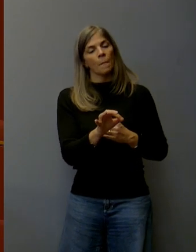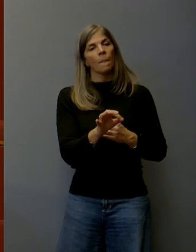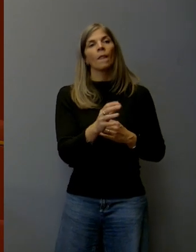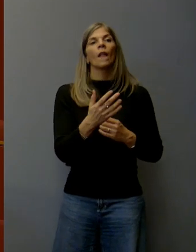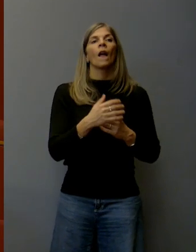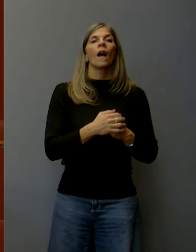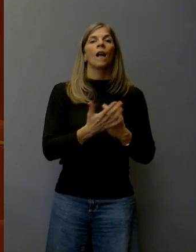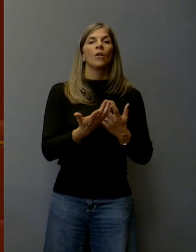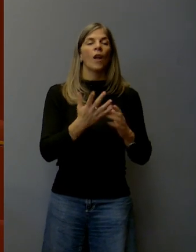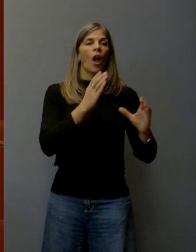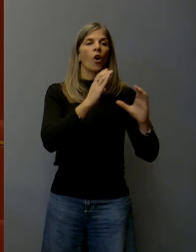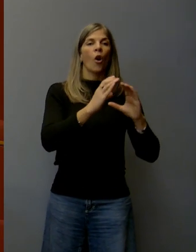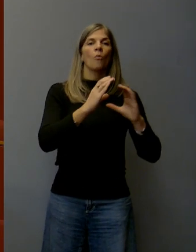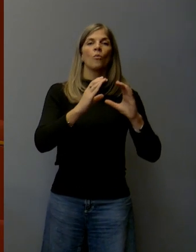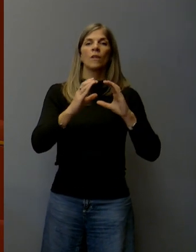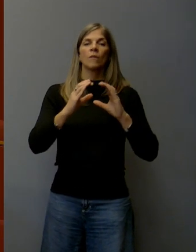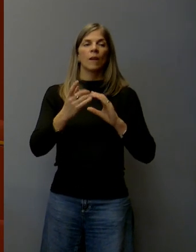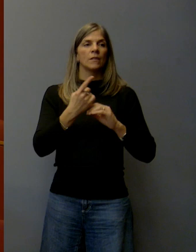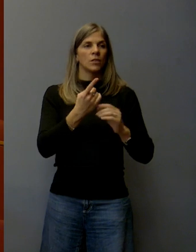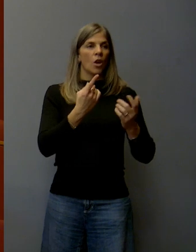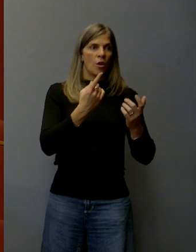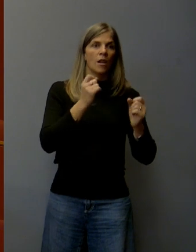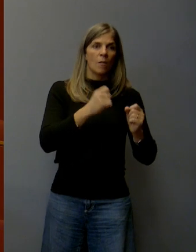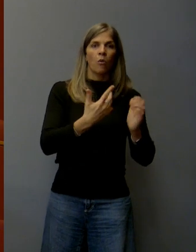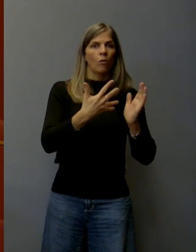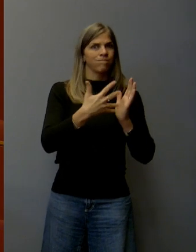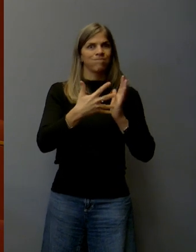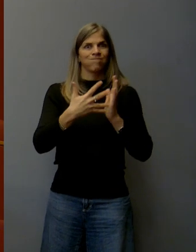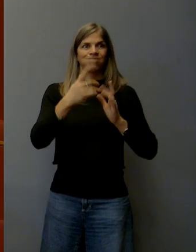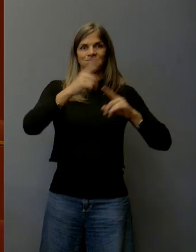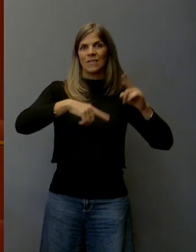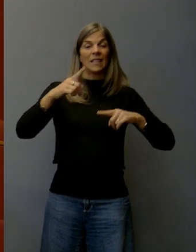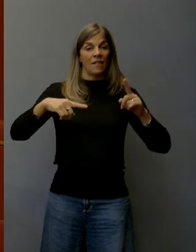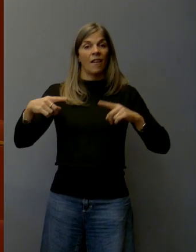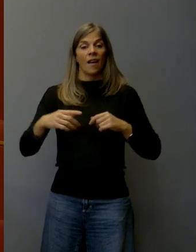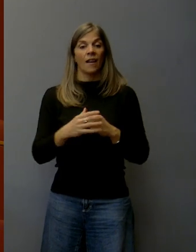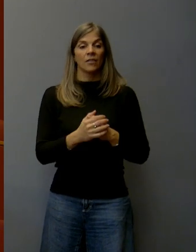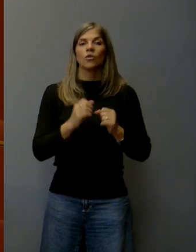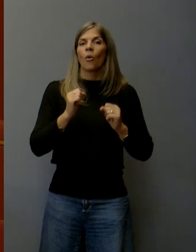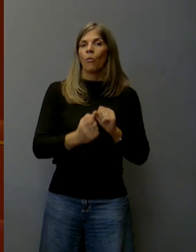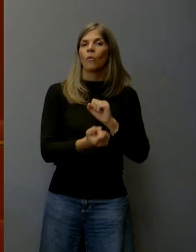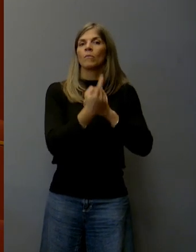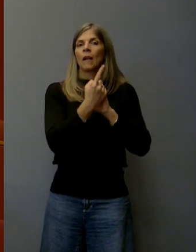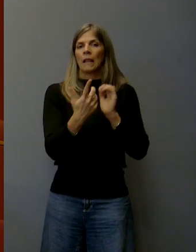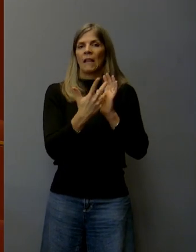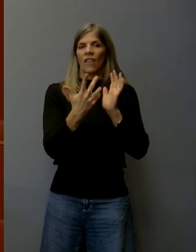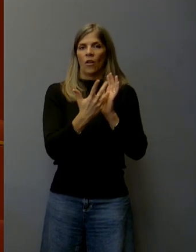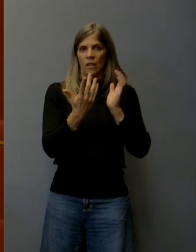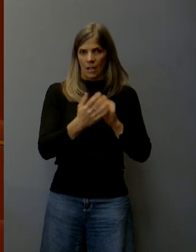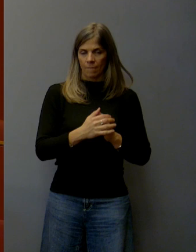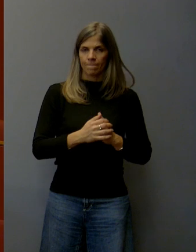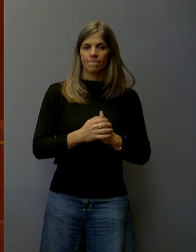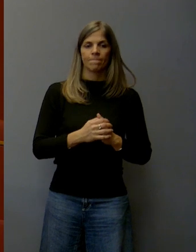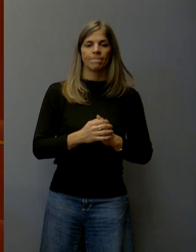comunicazione che non sia quello del rapporto personale di cui Comunque parlerò dopo può rappresentare delle difficoltà per chi non ha